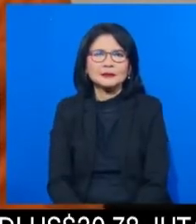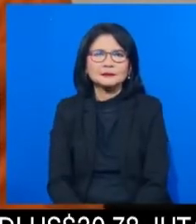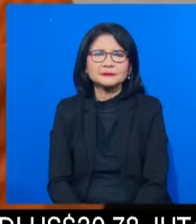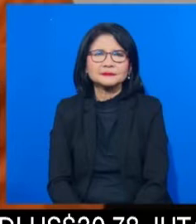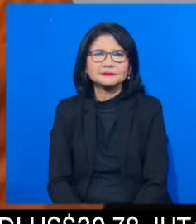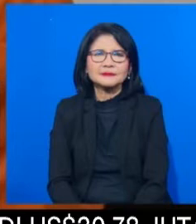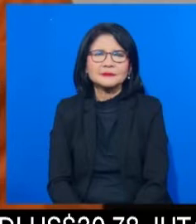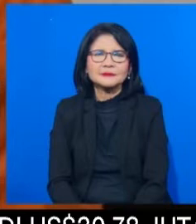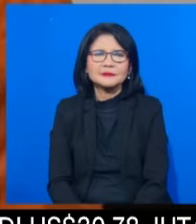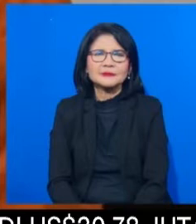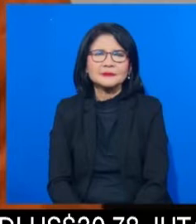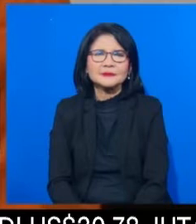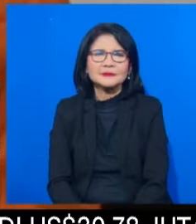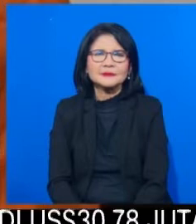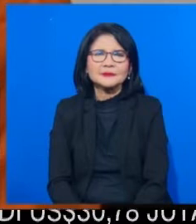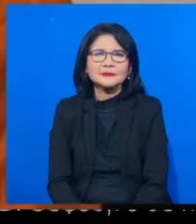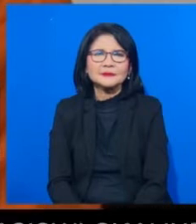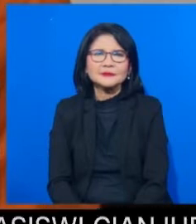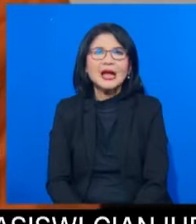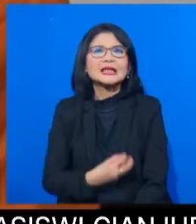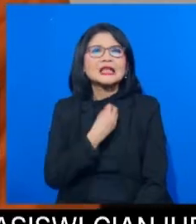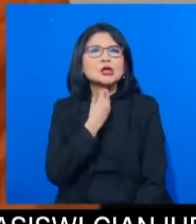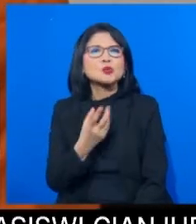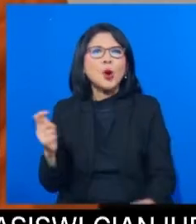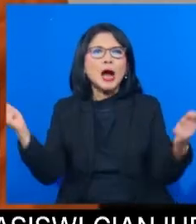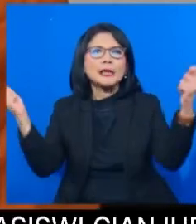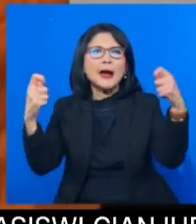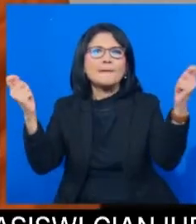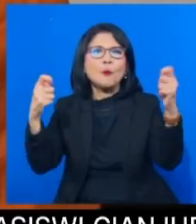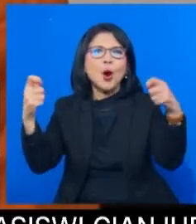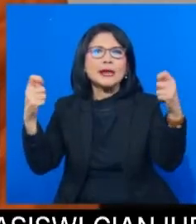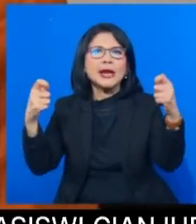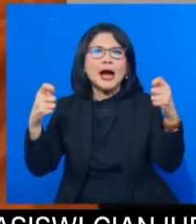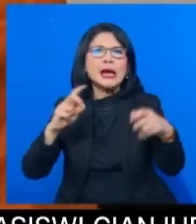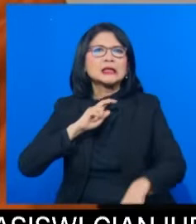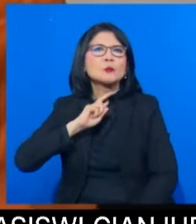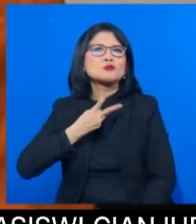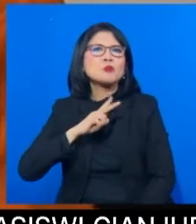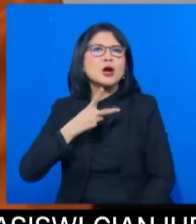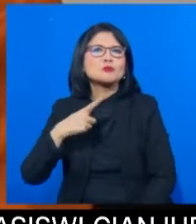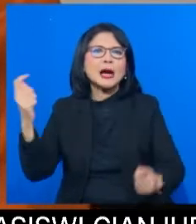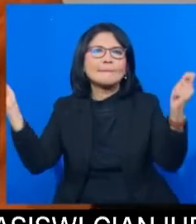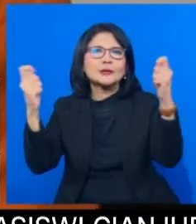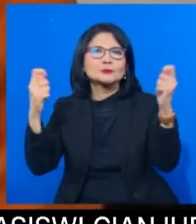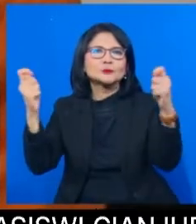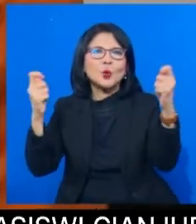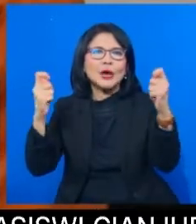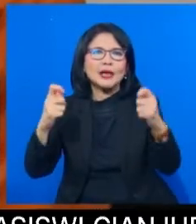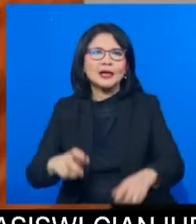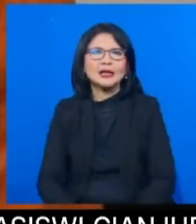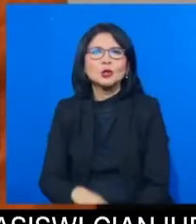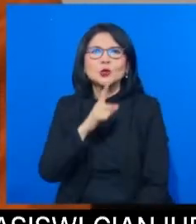Cek duro teh, ya naon ki? Naik mana naik tu, misalnya lamun ngabunuh ngarana si